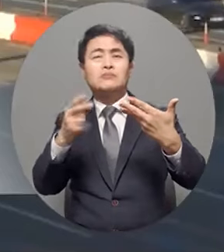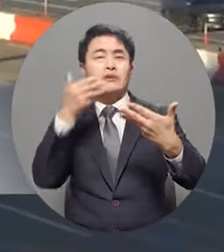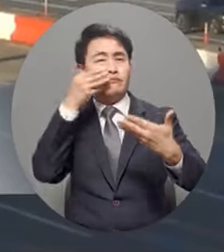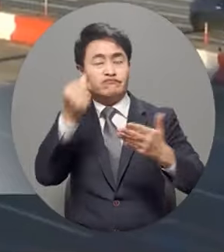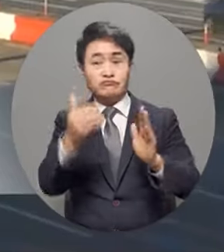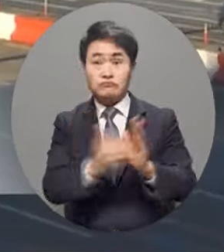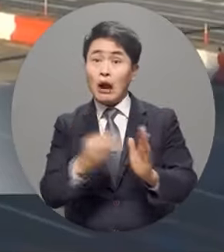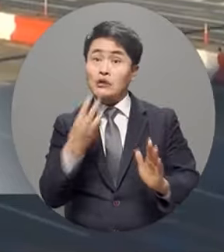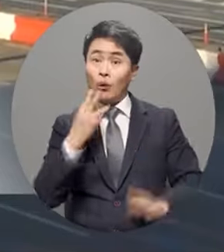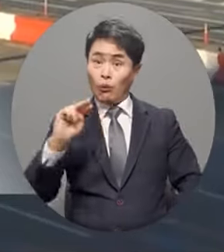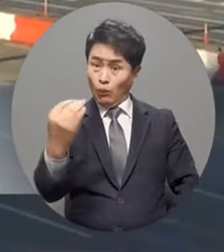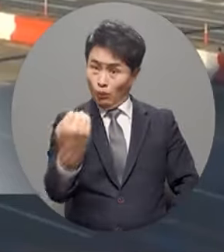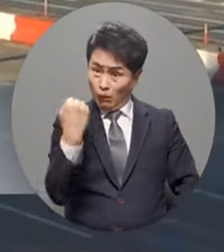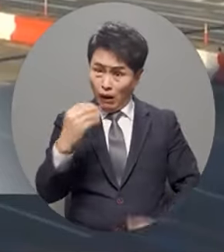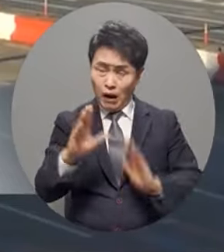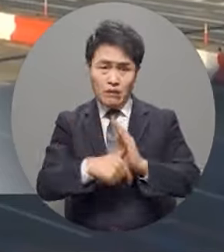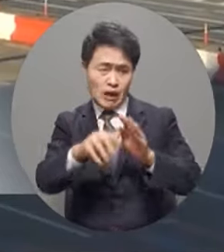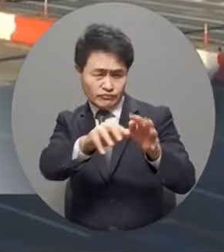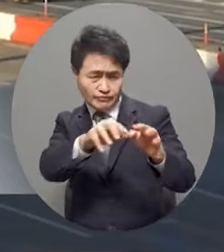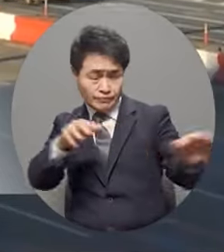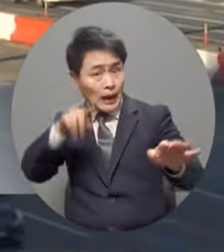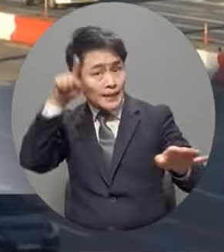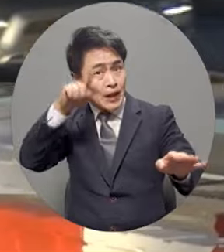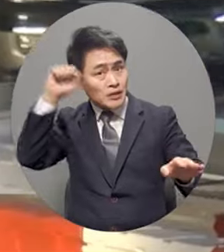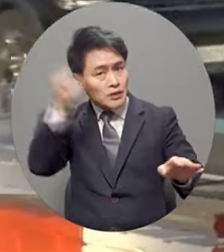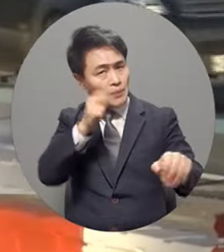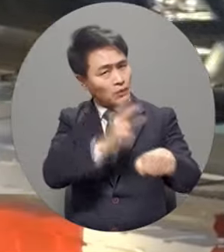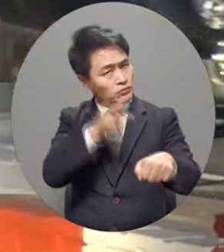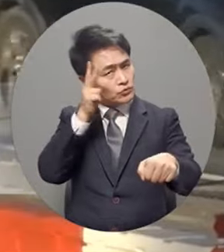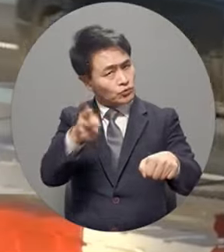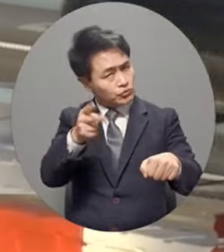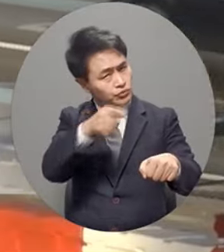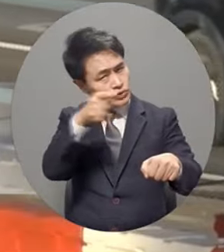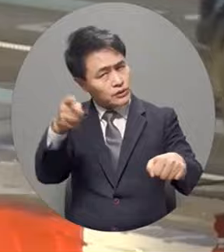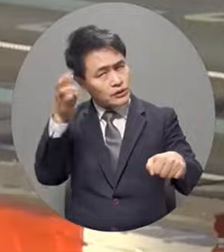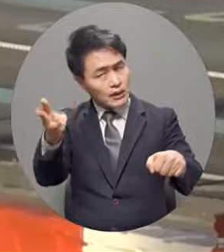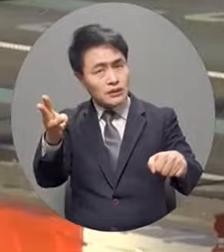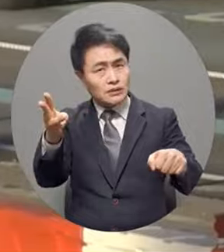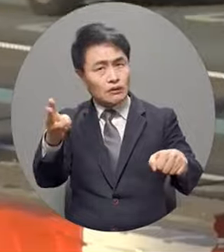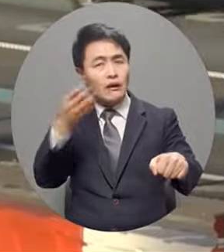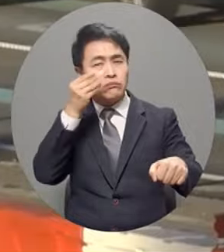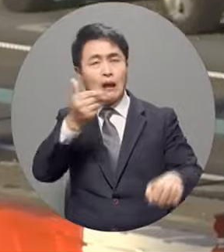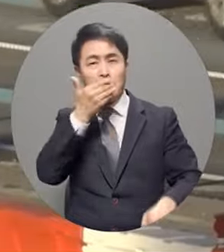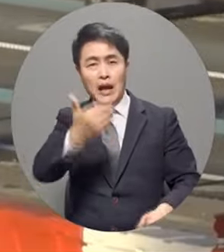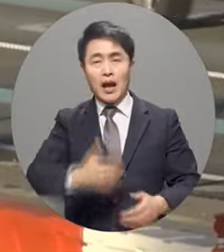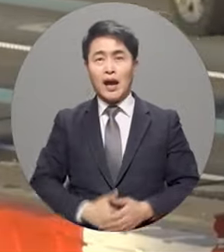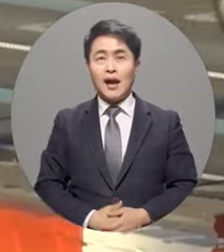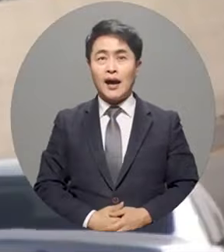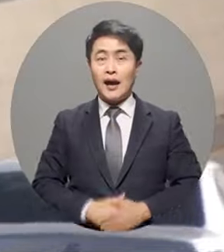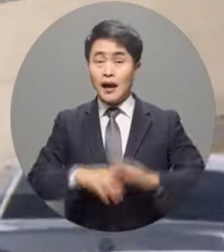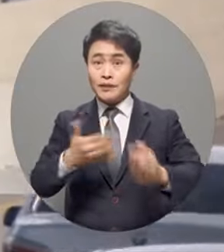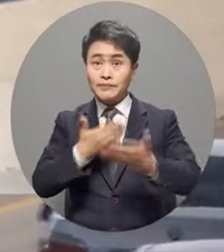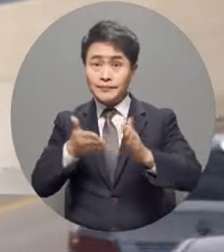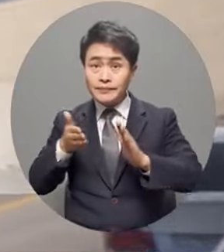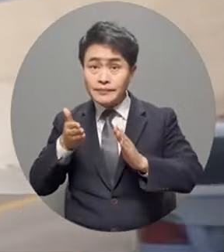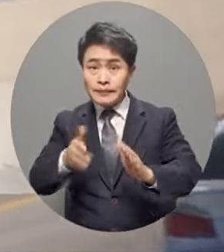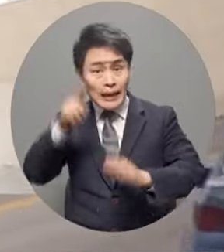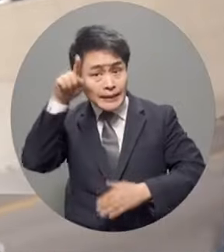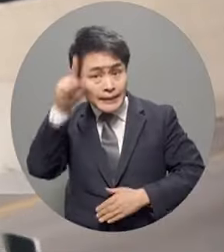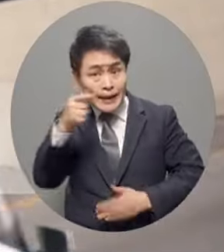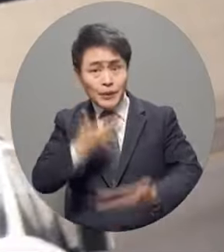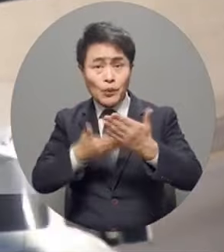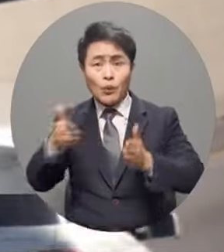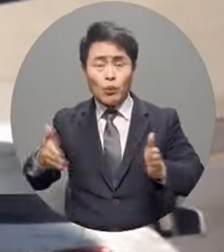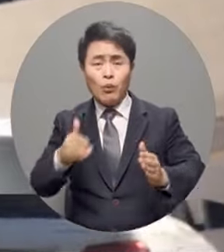서울 방향은 정체가 계속 이어져 내일 새벽 2시에서 3시쯤에야 해소될 전망입니다. 도로공사는 내일도